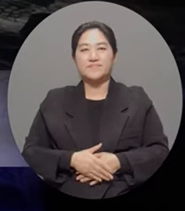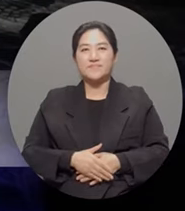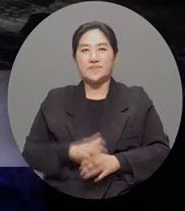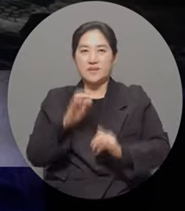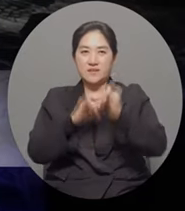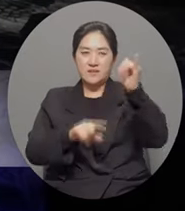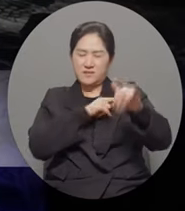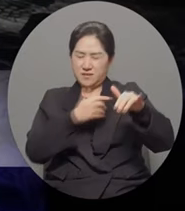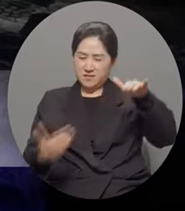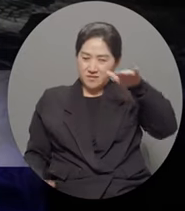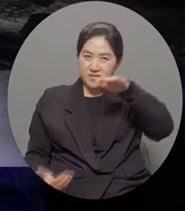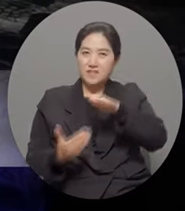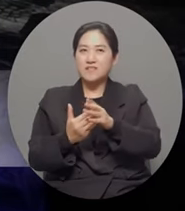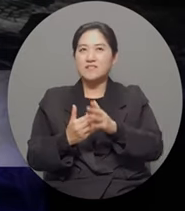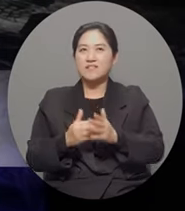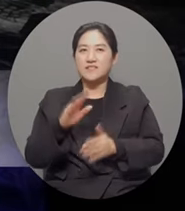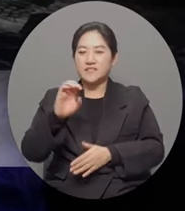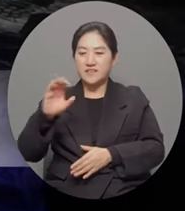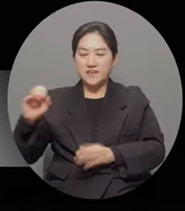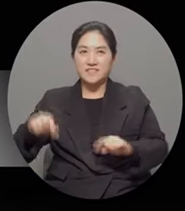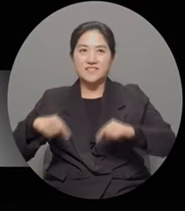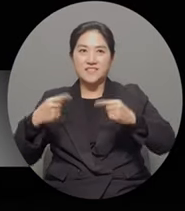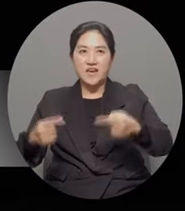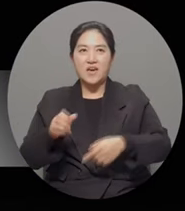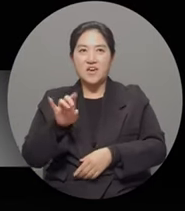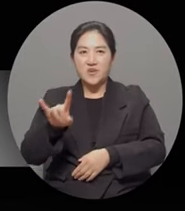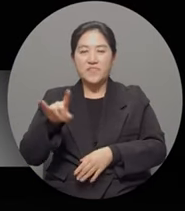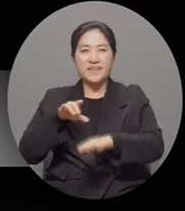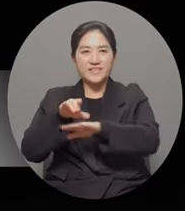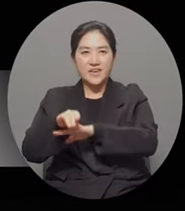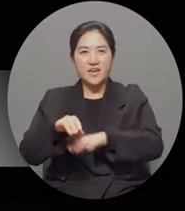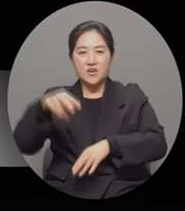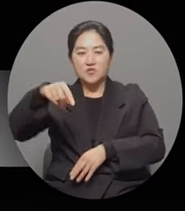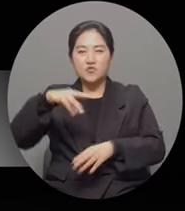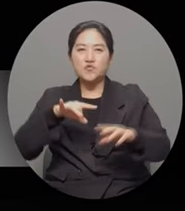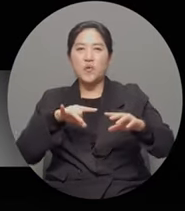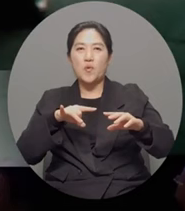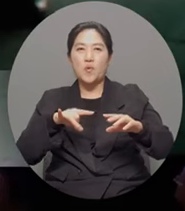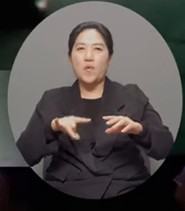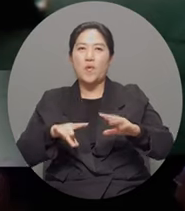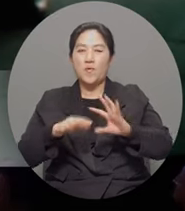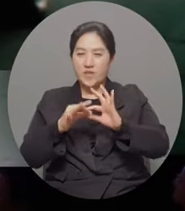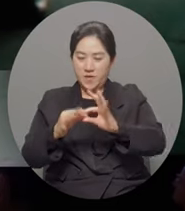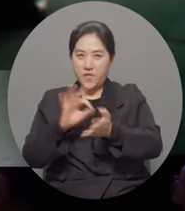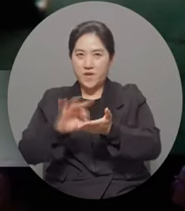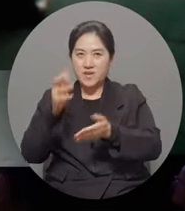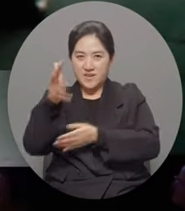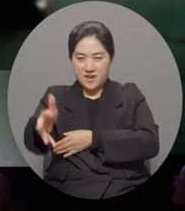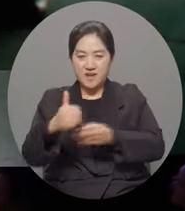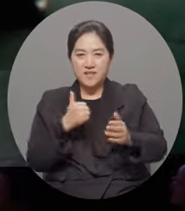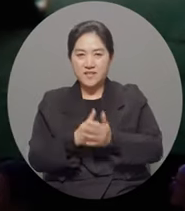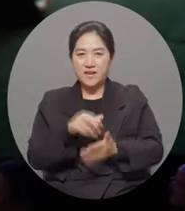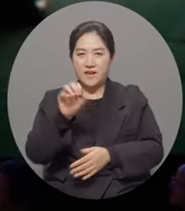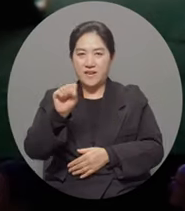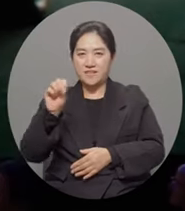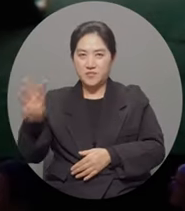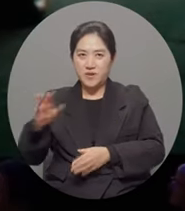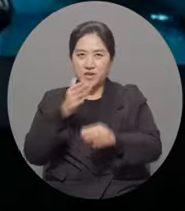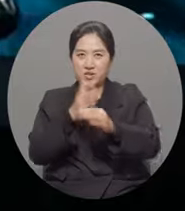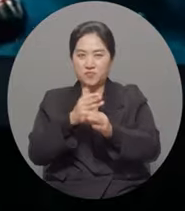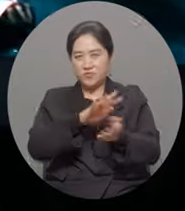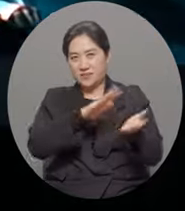역대 최대 규모로 CES에 참가한 현대자동차는 수소에너지 생태계 구축과 소프트웨어 기반의 대전환을